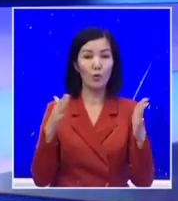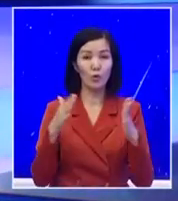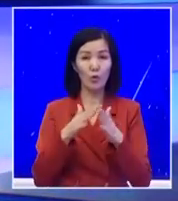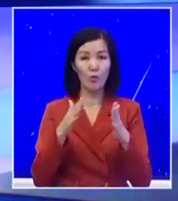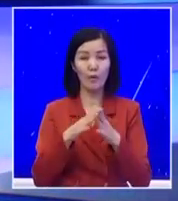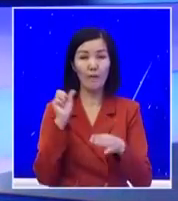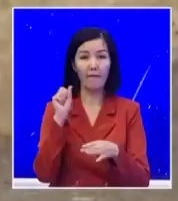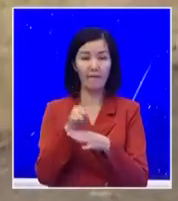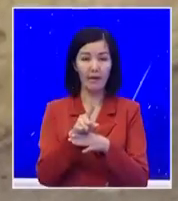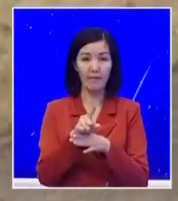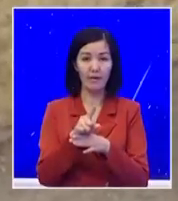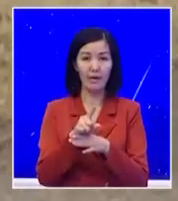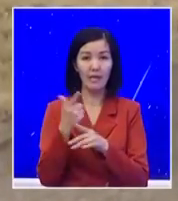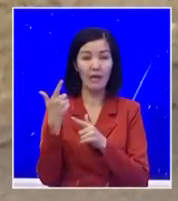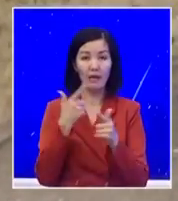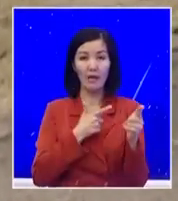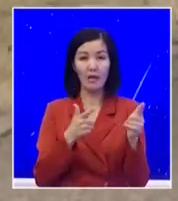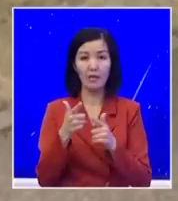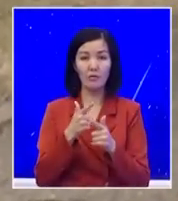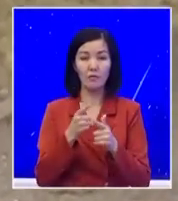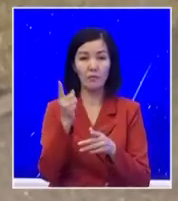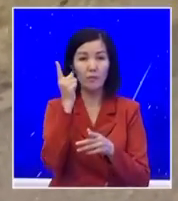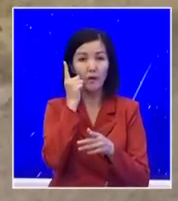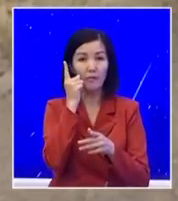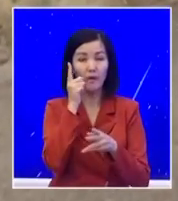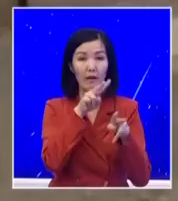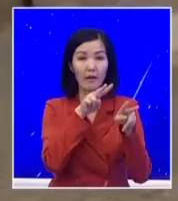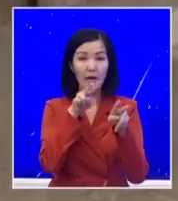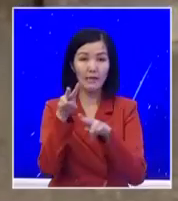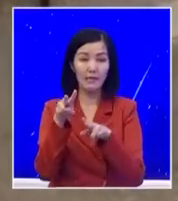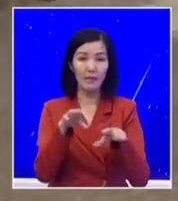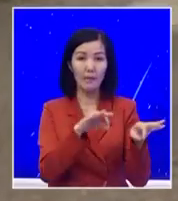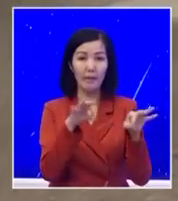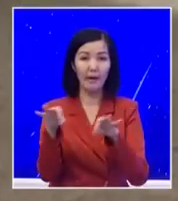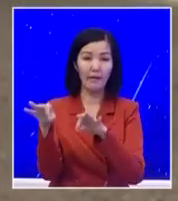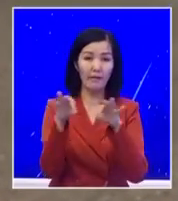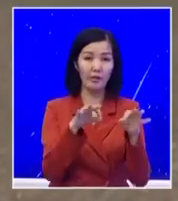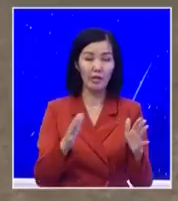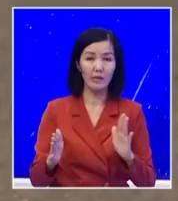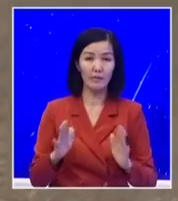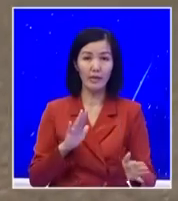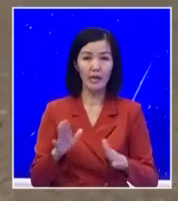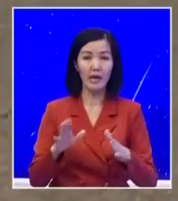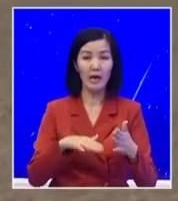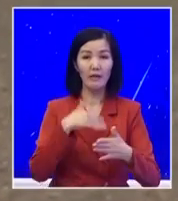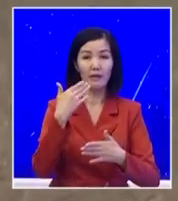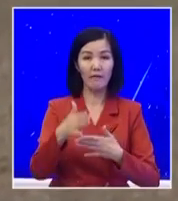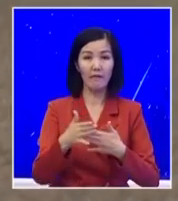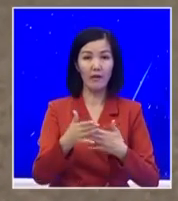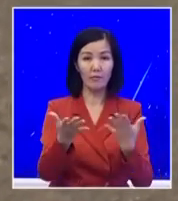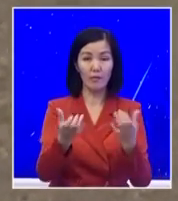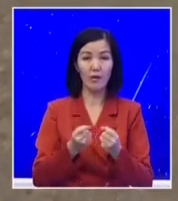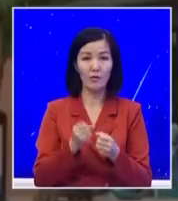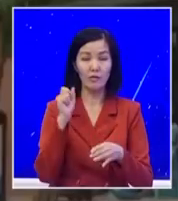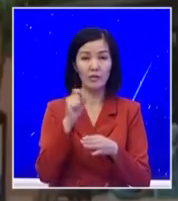оформляют заказ продуктов или готовых блюд с помощью приложения, отслеживают передвижение роботов, затем открывают крышку и получают заказ с